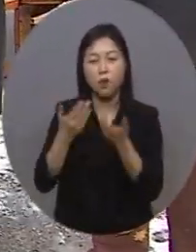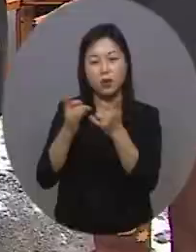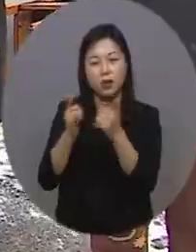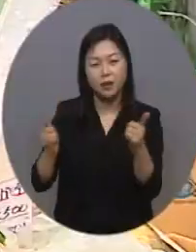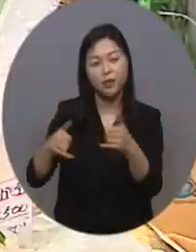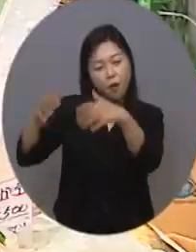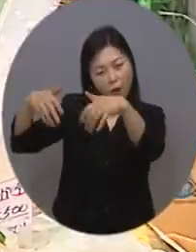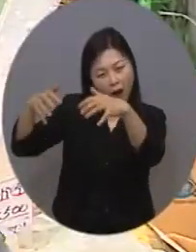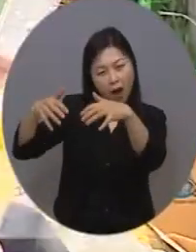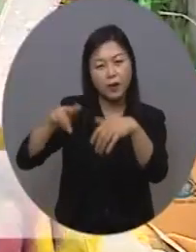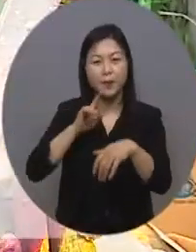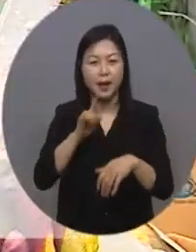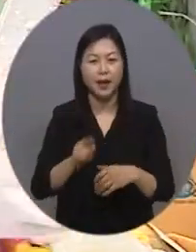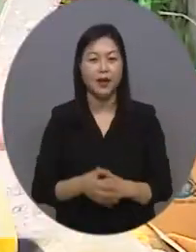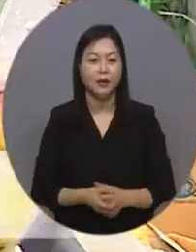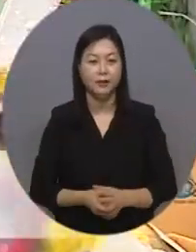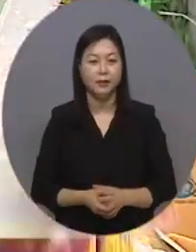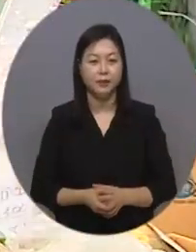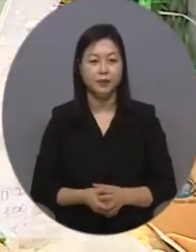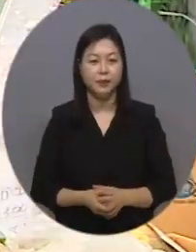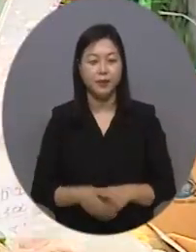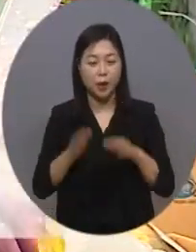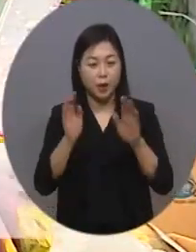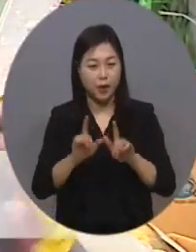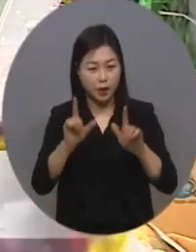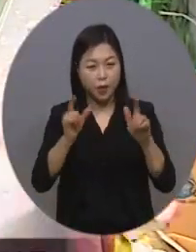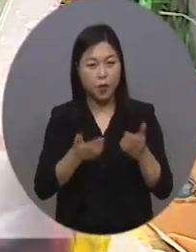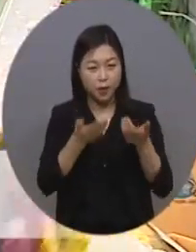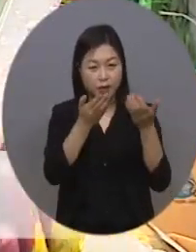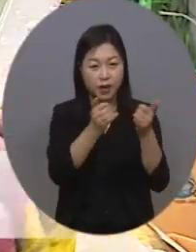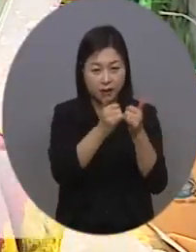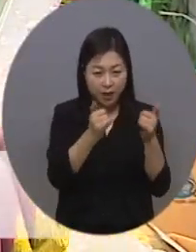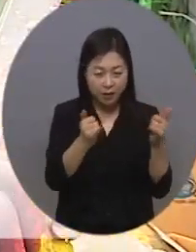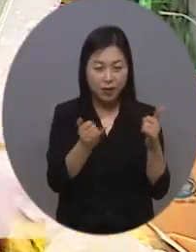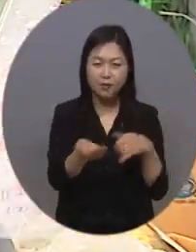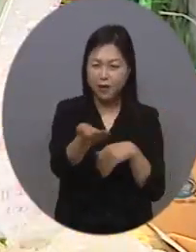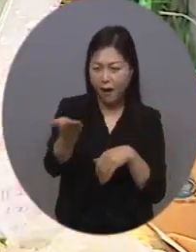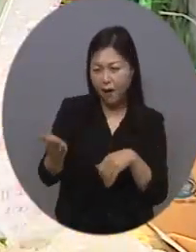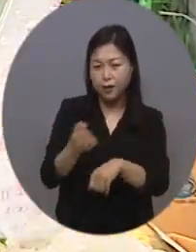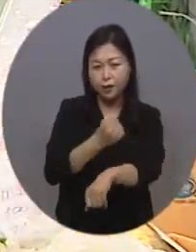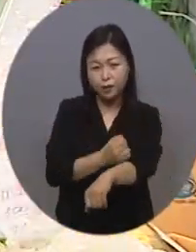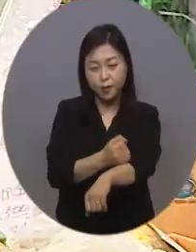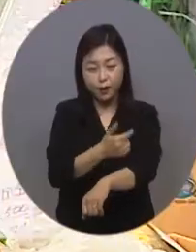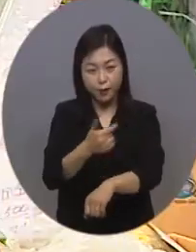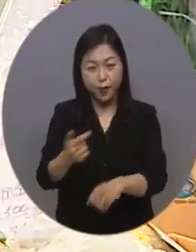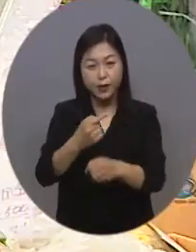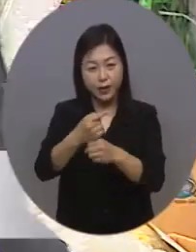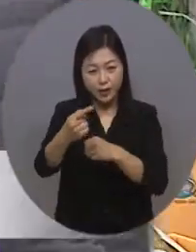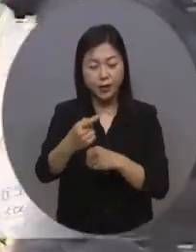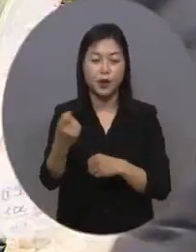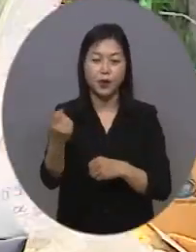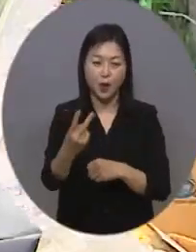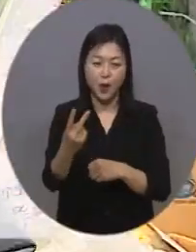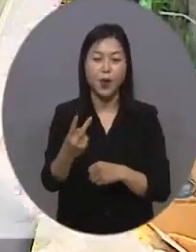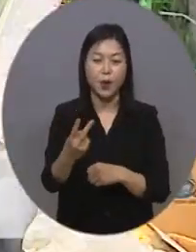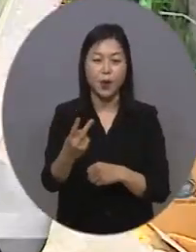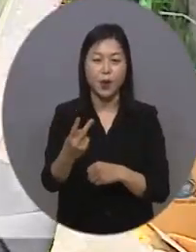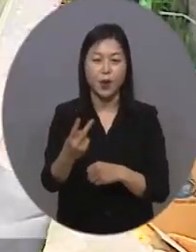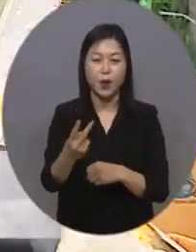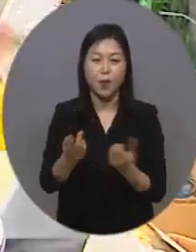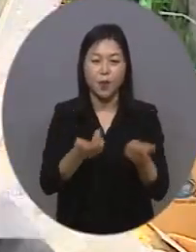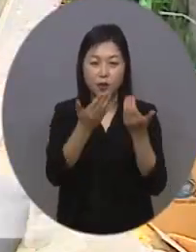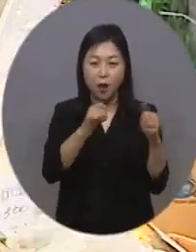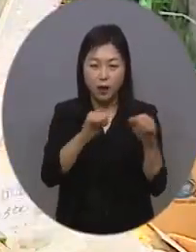독려했습니다. 올해도 정말 봉사하신 분들도 뭐 다들 너무 고생 많으셨고 내년에도 이렇게 다